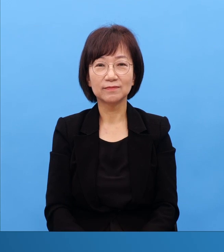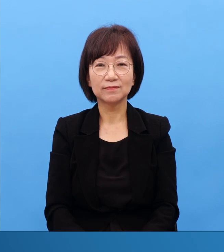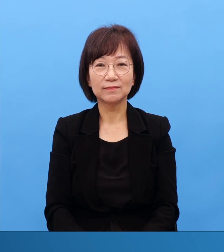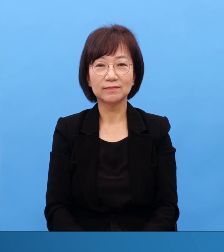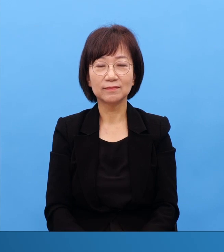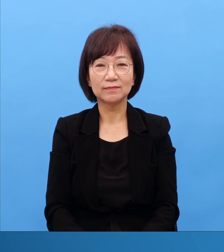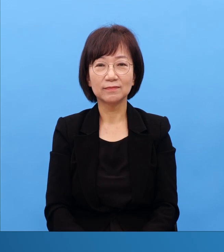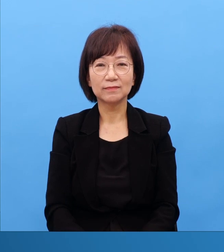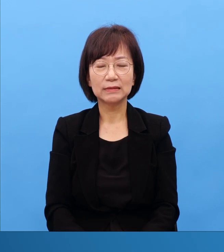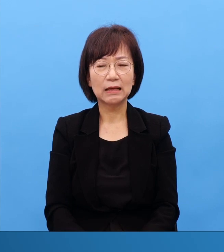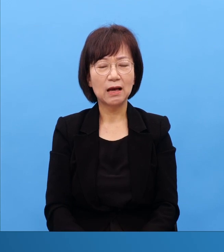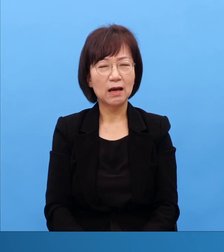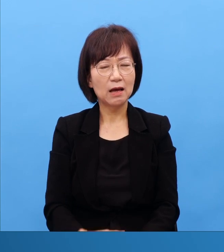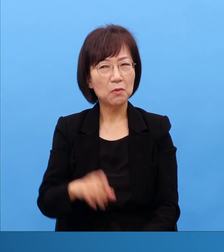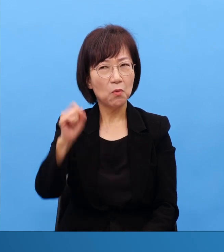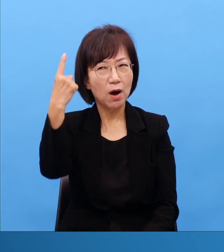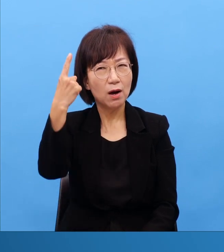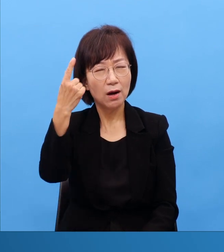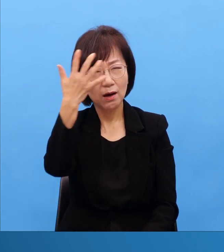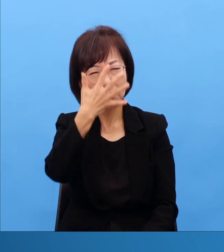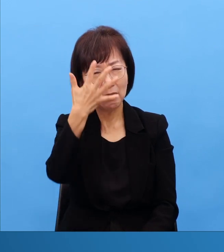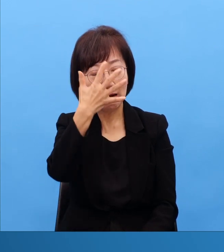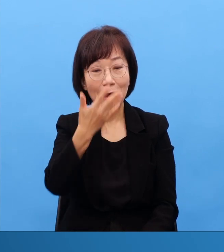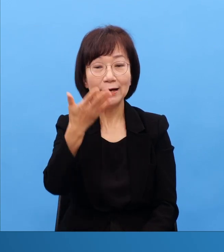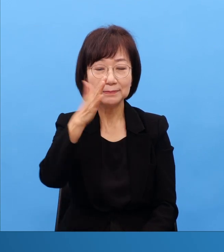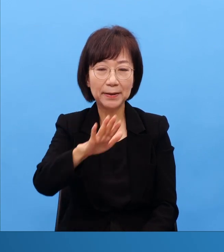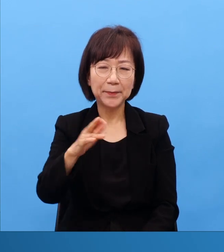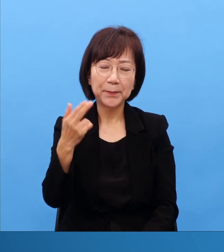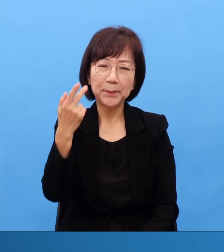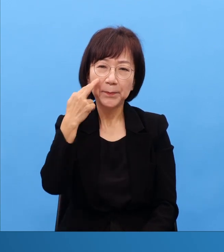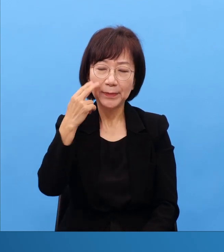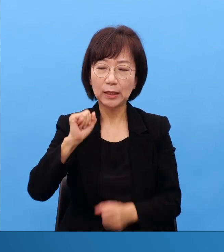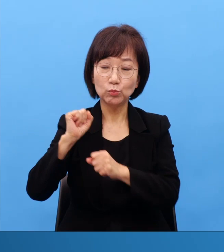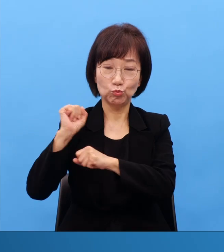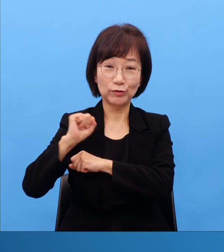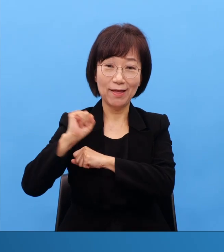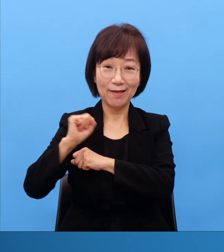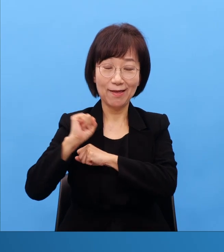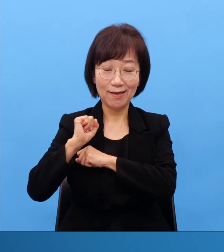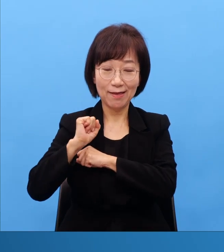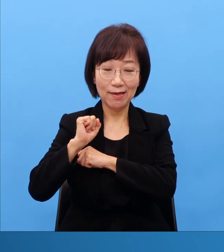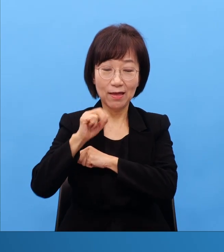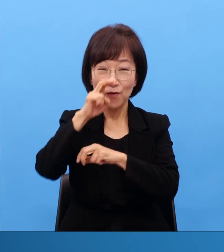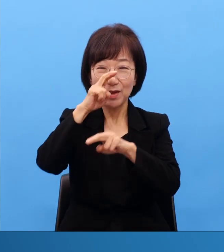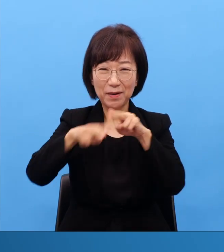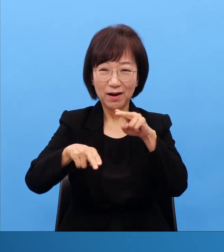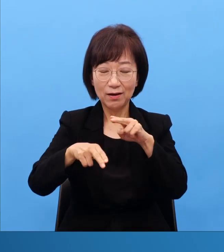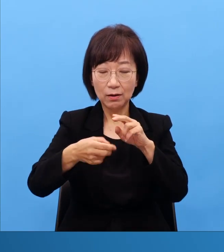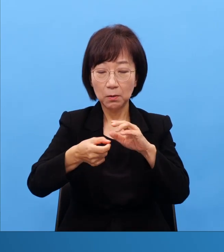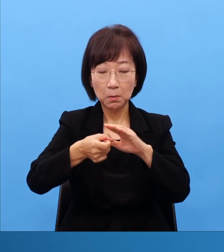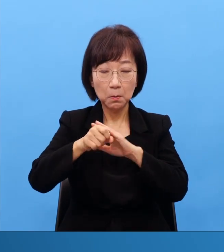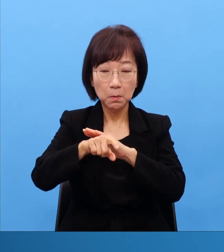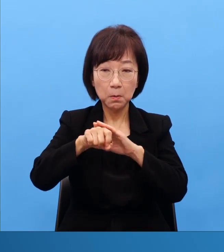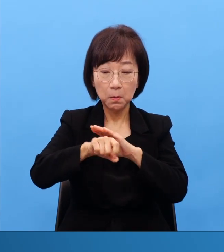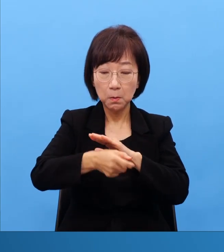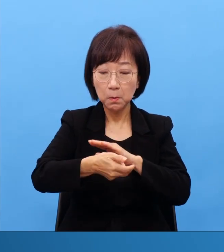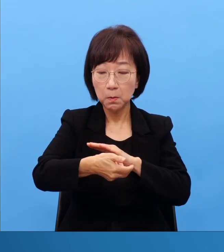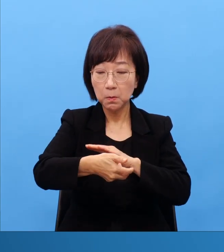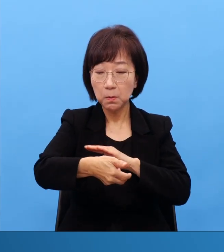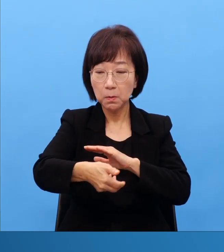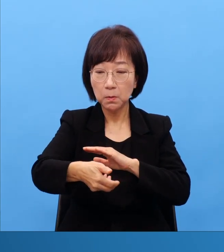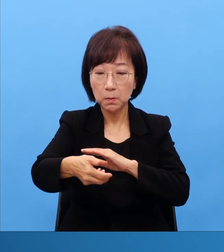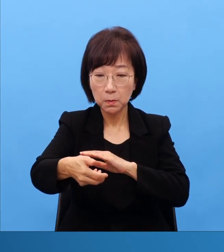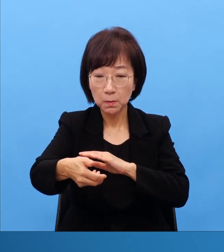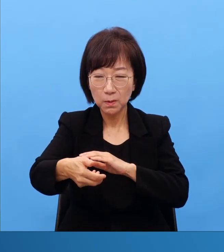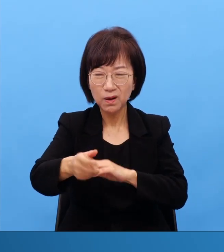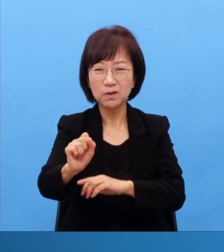부대에서 미군 부대로 나온 휘발유 그게 폭발해서 동네를 덮었다. And I'm not sure about the cause, but from what we heard, it was